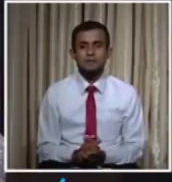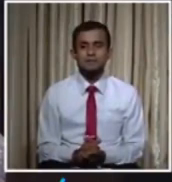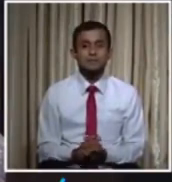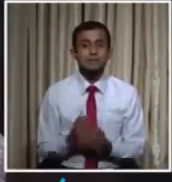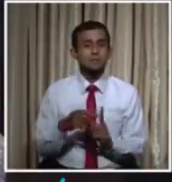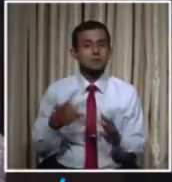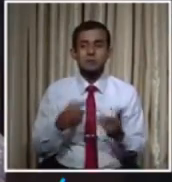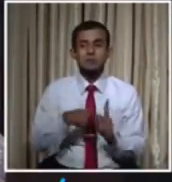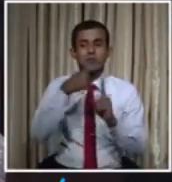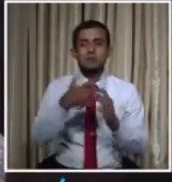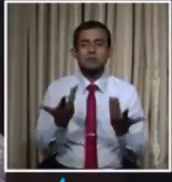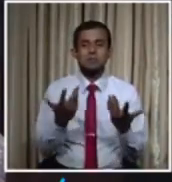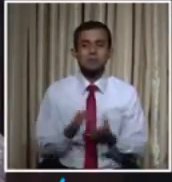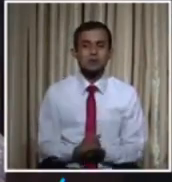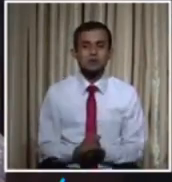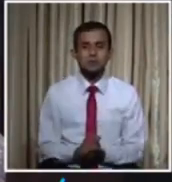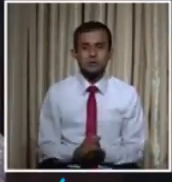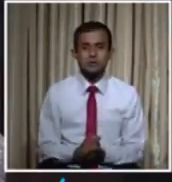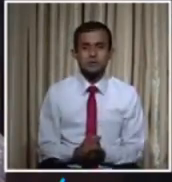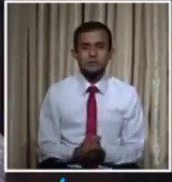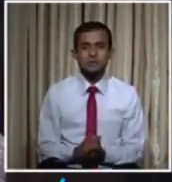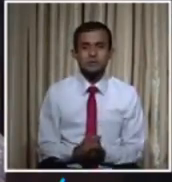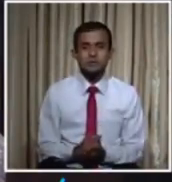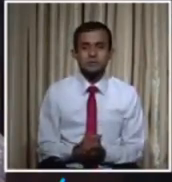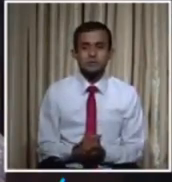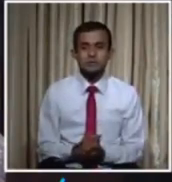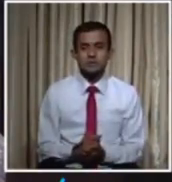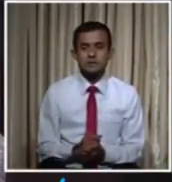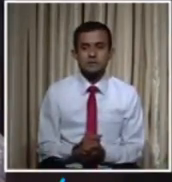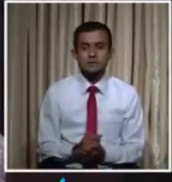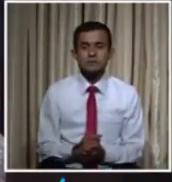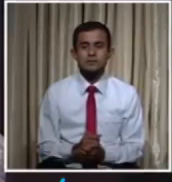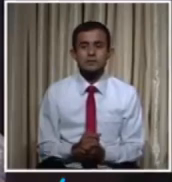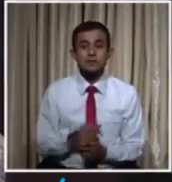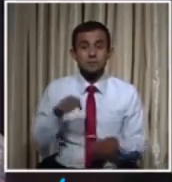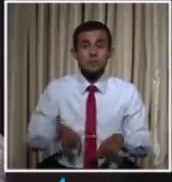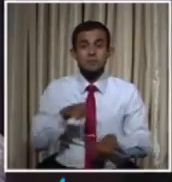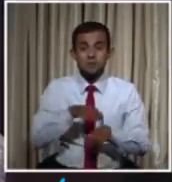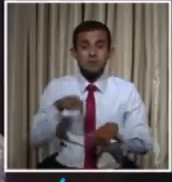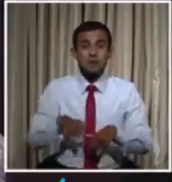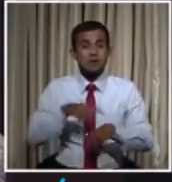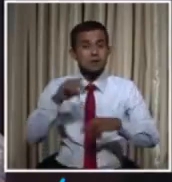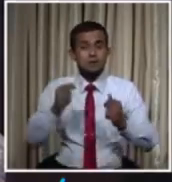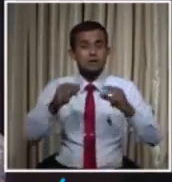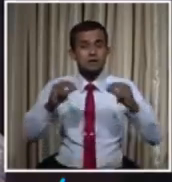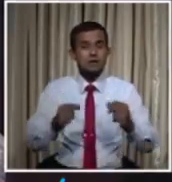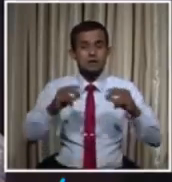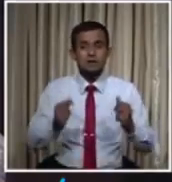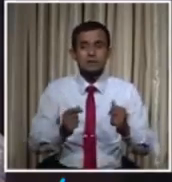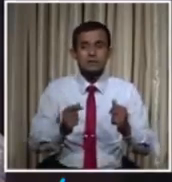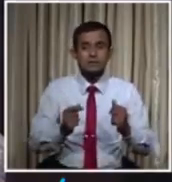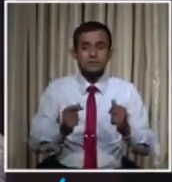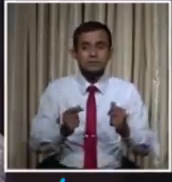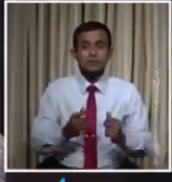එන්නට බෑ. මේ එදා වේල ටුවස් යන්නේ. මේ මොහොතින් මොහොත තප්පරෙන් තප්පරය